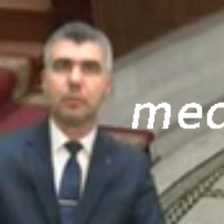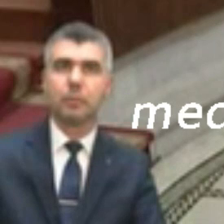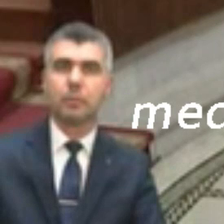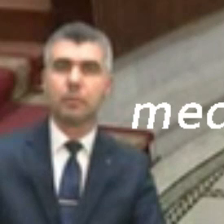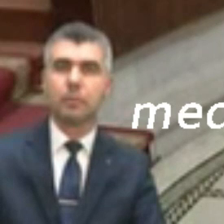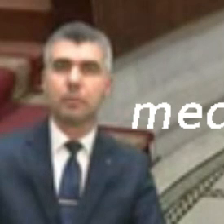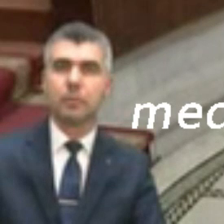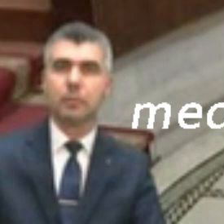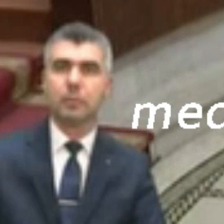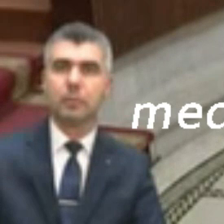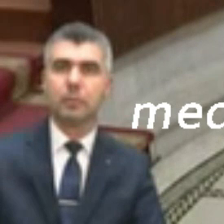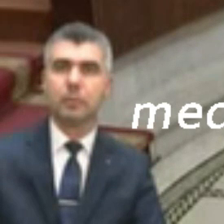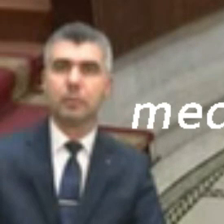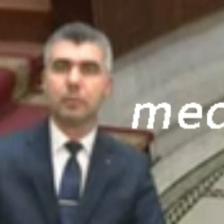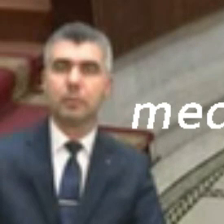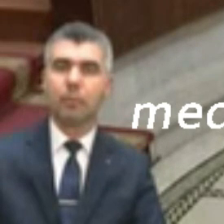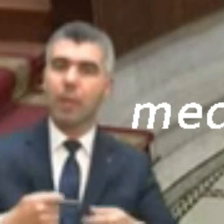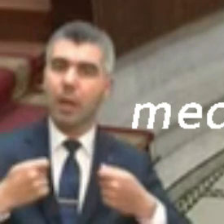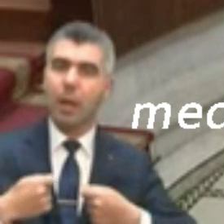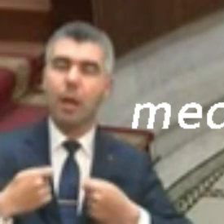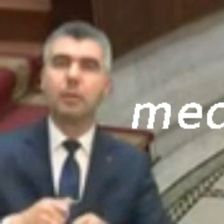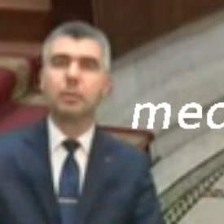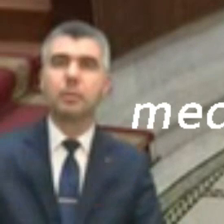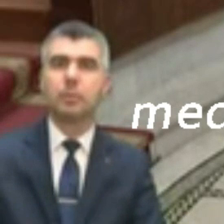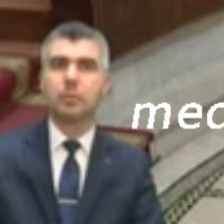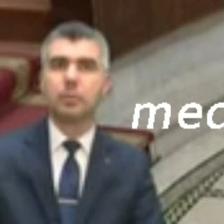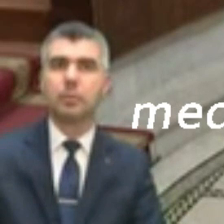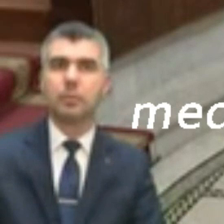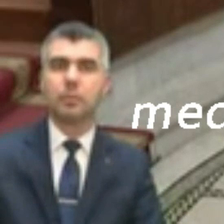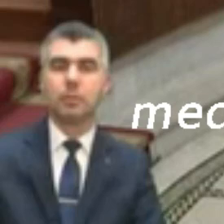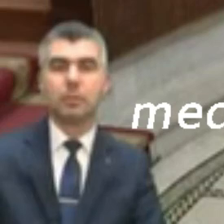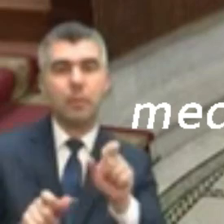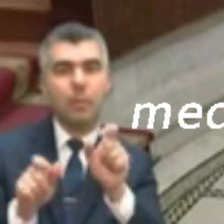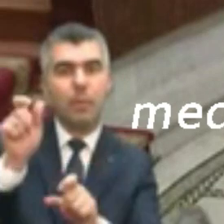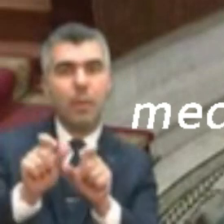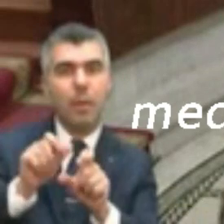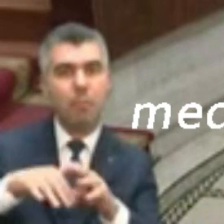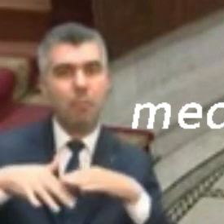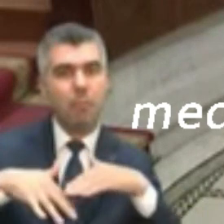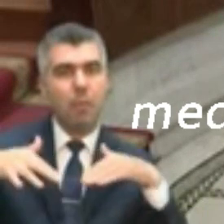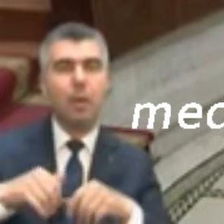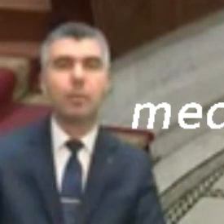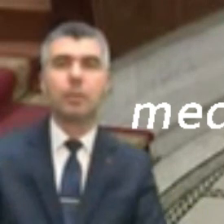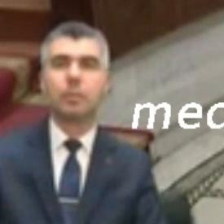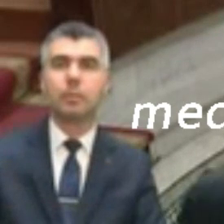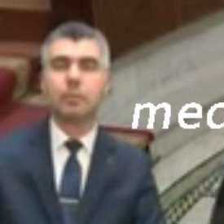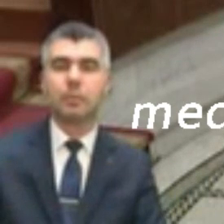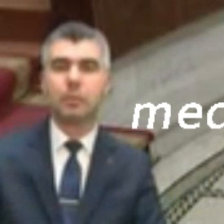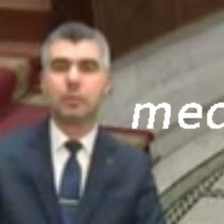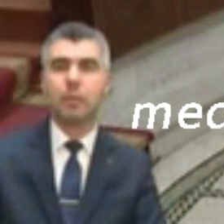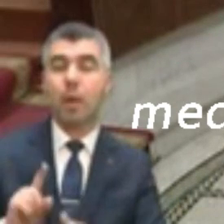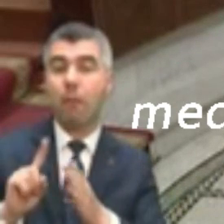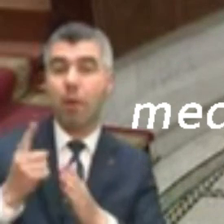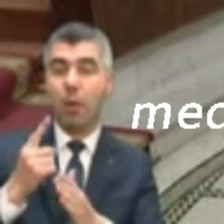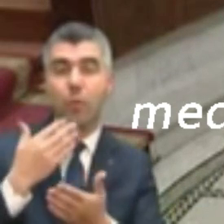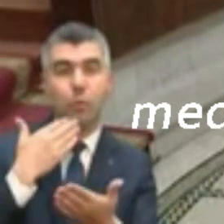شكون دي تجاوبها بلاش؟ يلا السيد رئيس المحترم، السيدات والسادة النواب المحترمون، في البداية